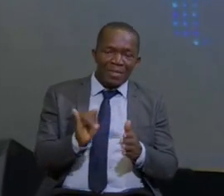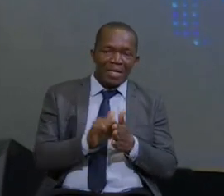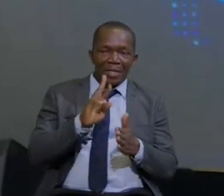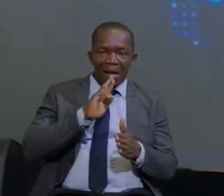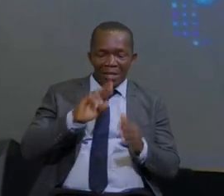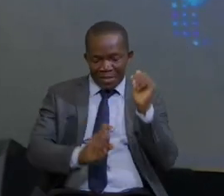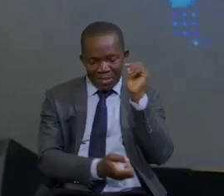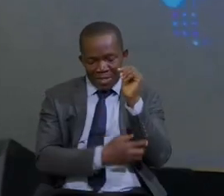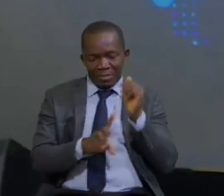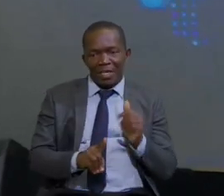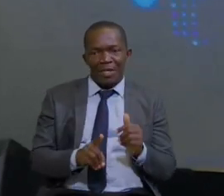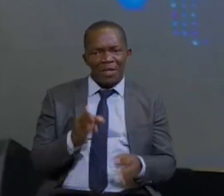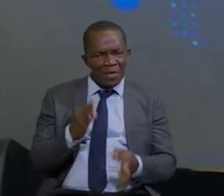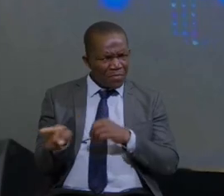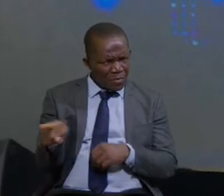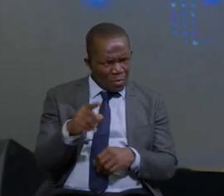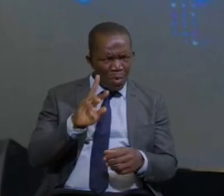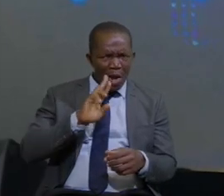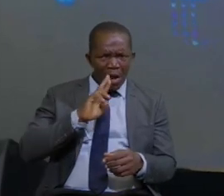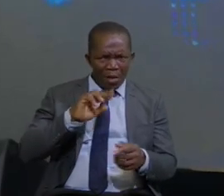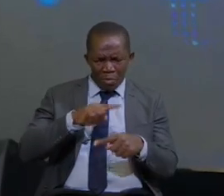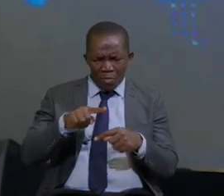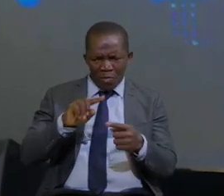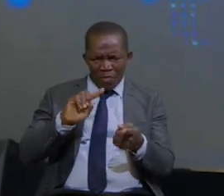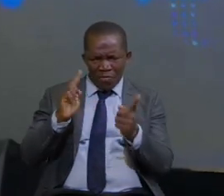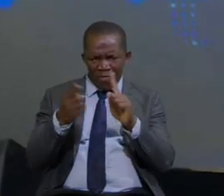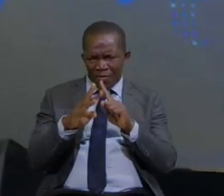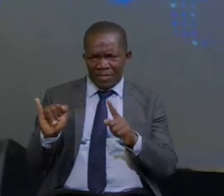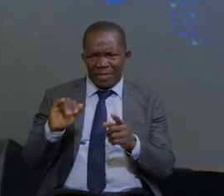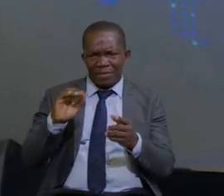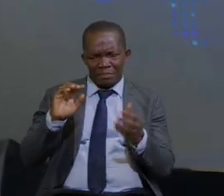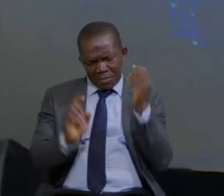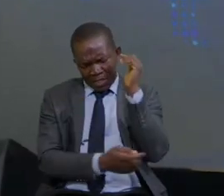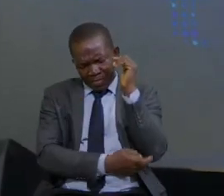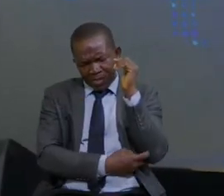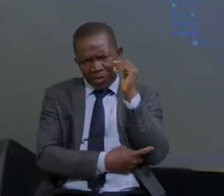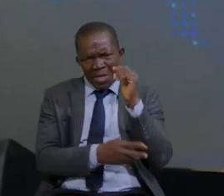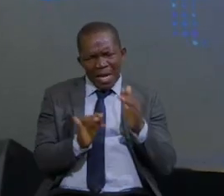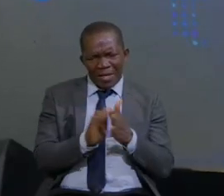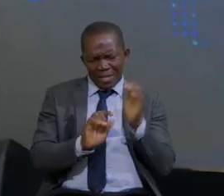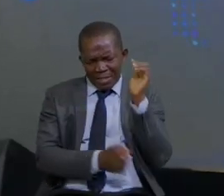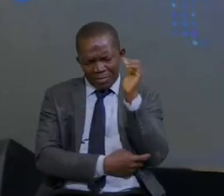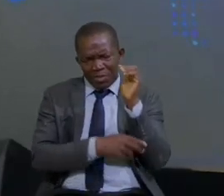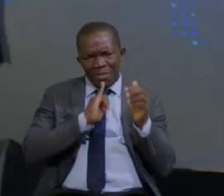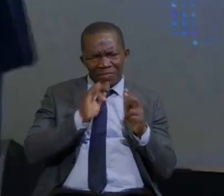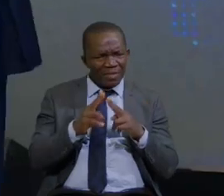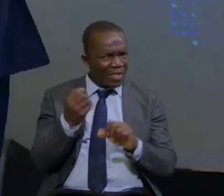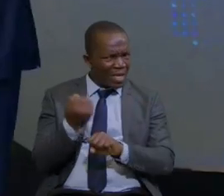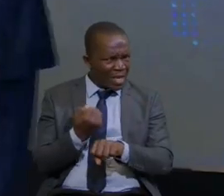et la tentation semble irrésistible. Christ est à tes côtés. Tu es enfant de